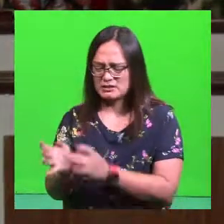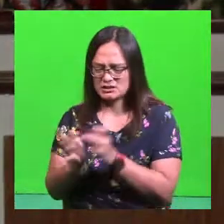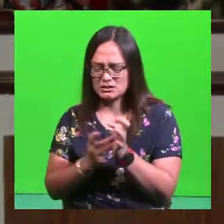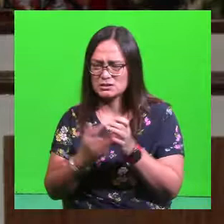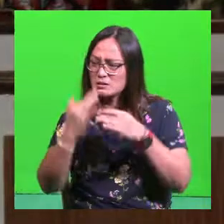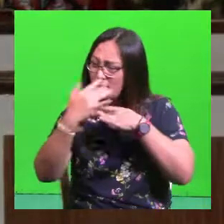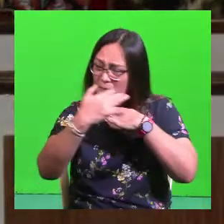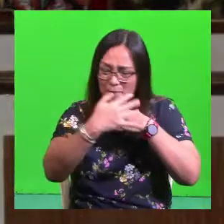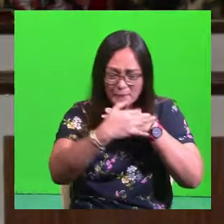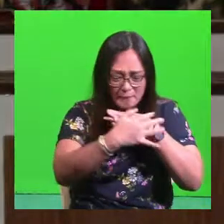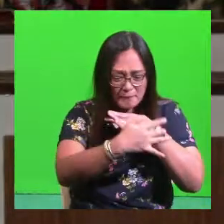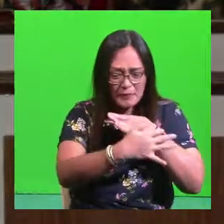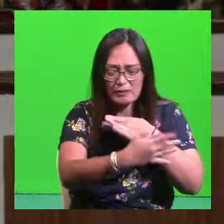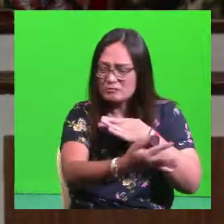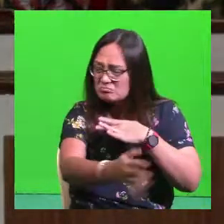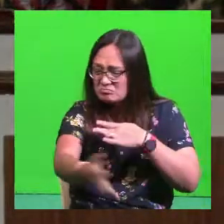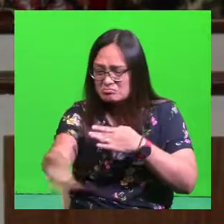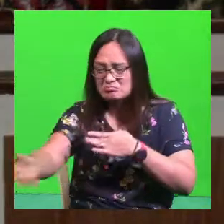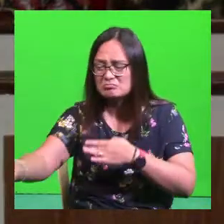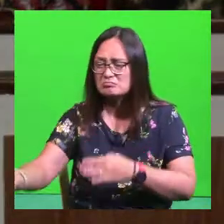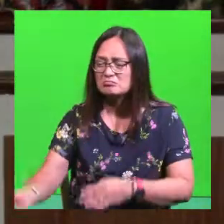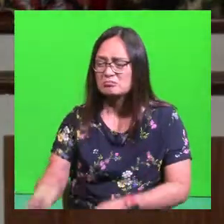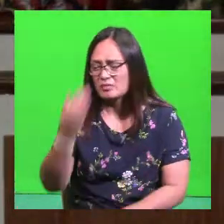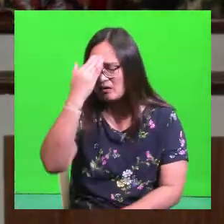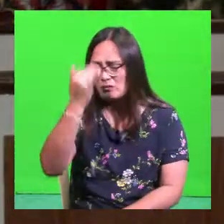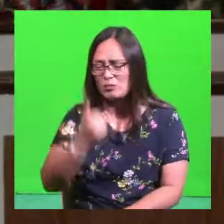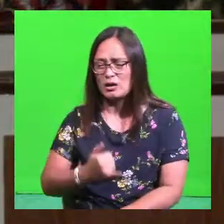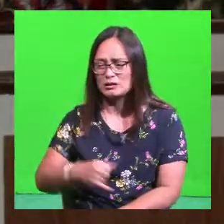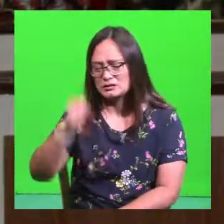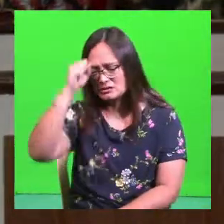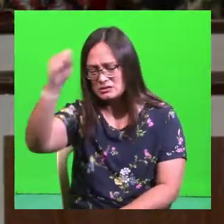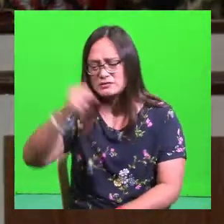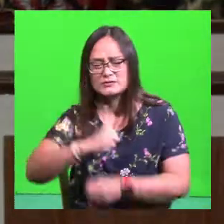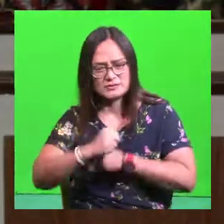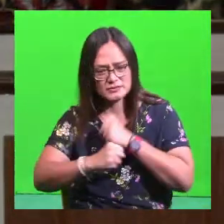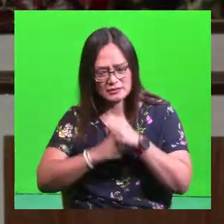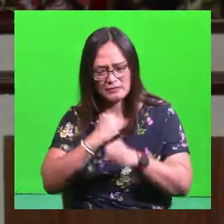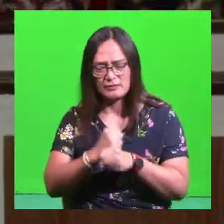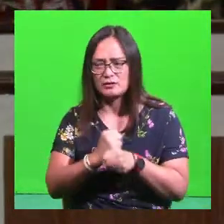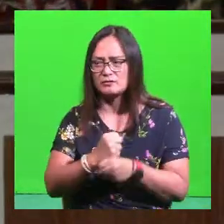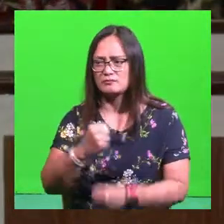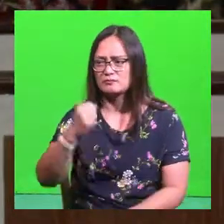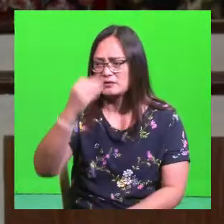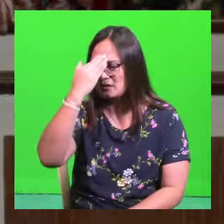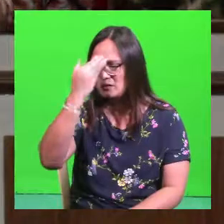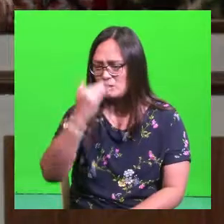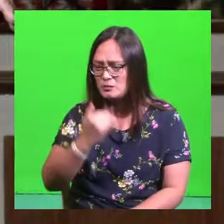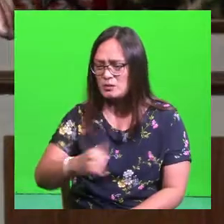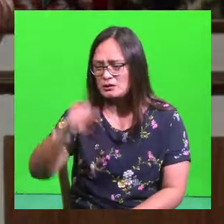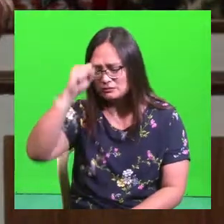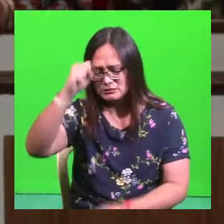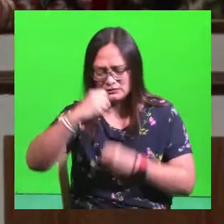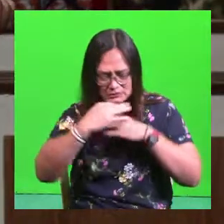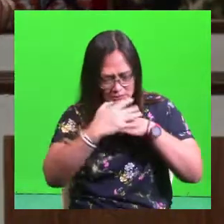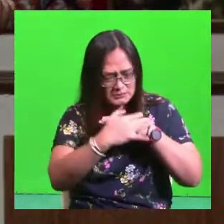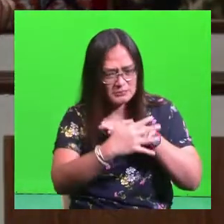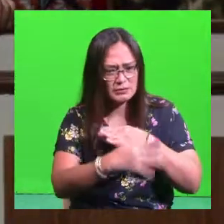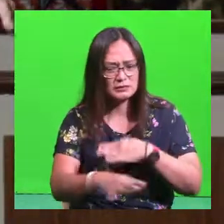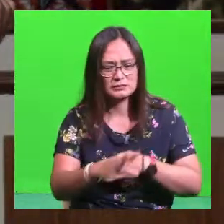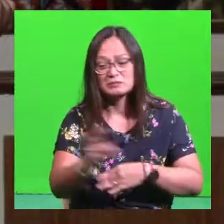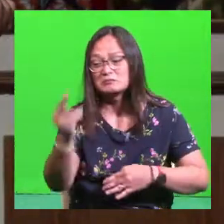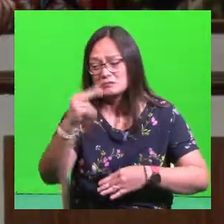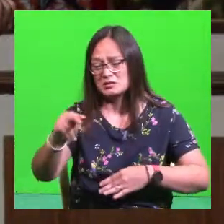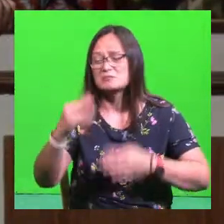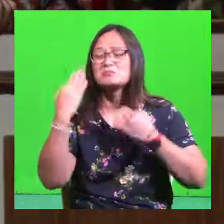Bakit? His suffering, his shed blood, and then his death. Kung